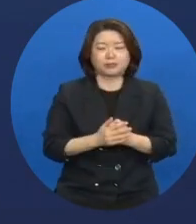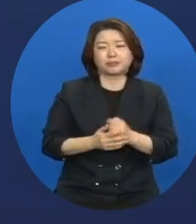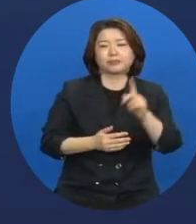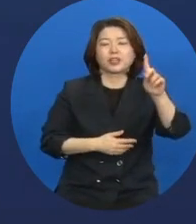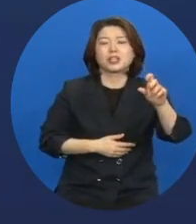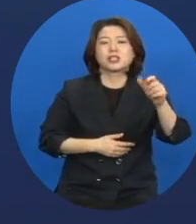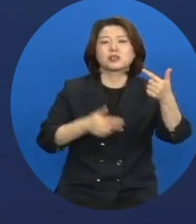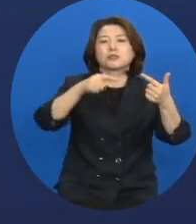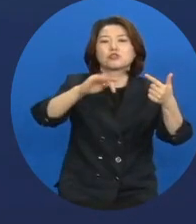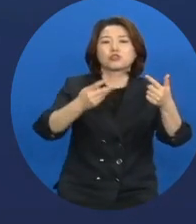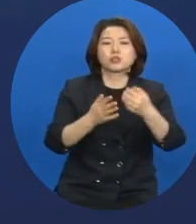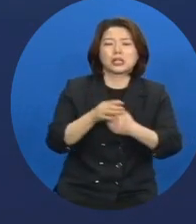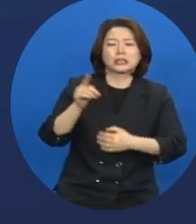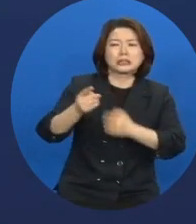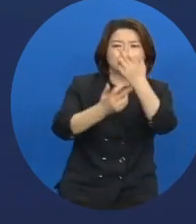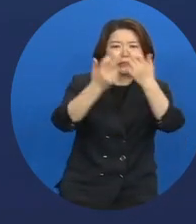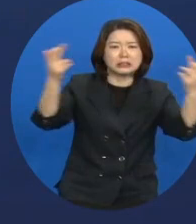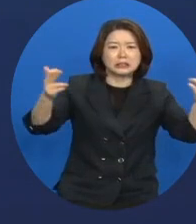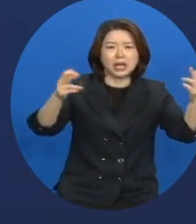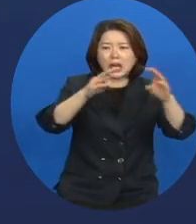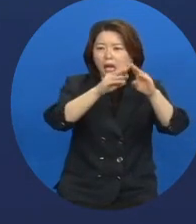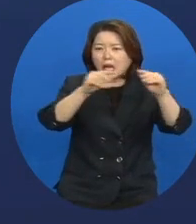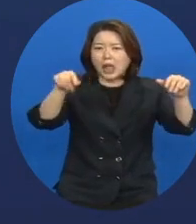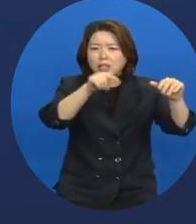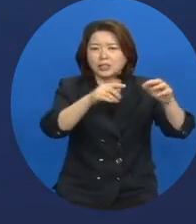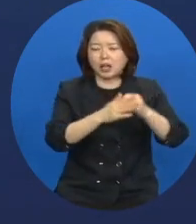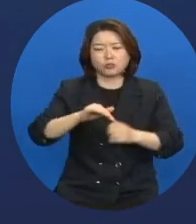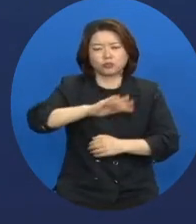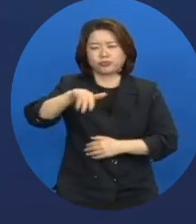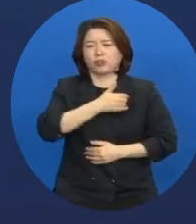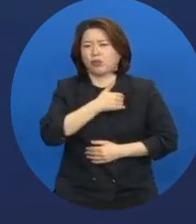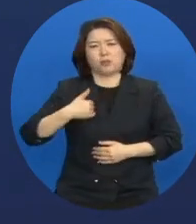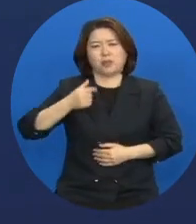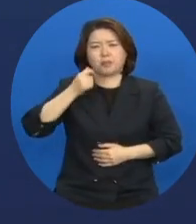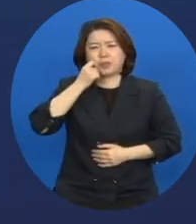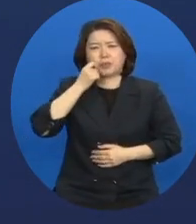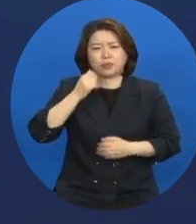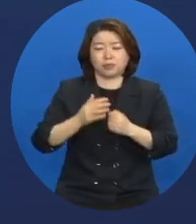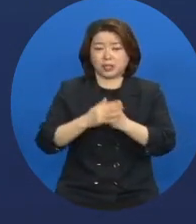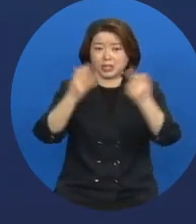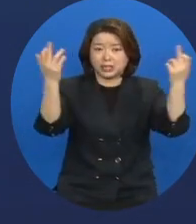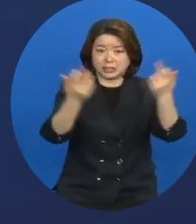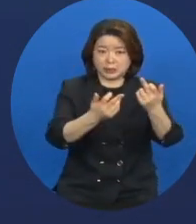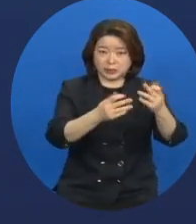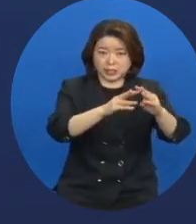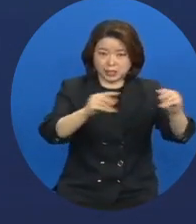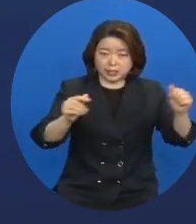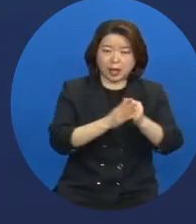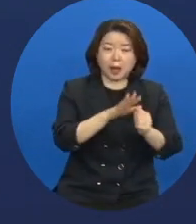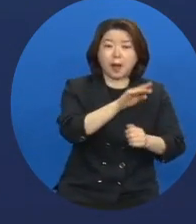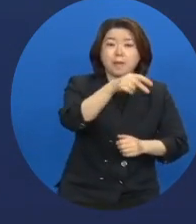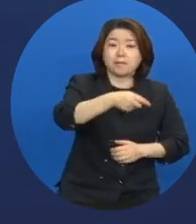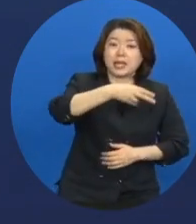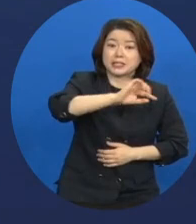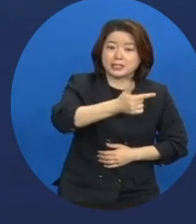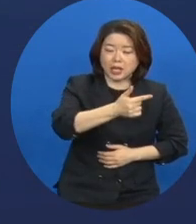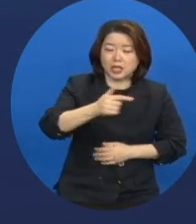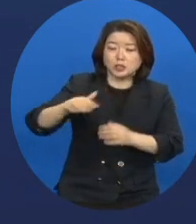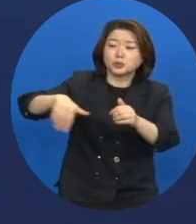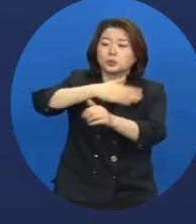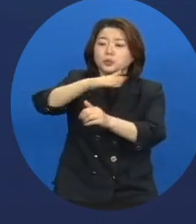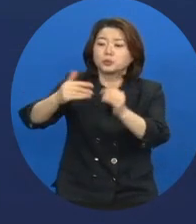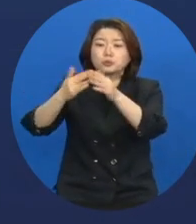16절에 그 산간지방은 우리에게 넉넉하지 못하고 그 골짜기 땅 곧 벳산과 그 변두리